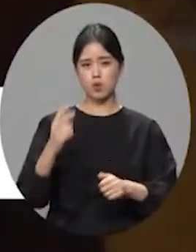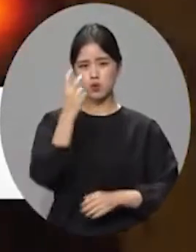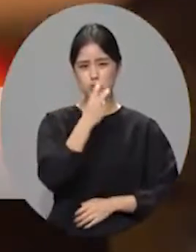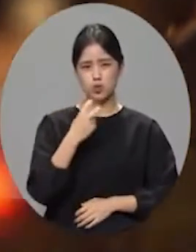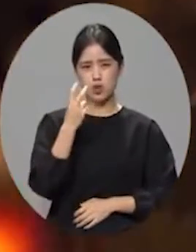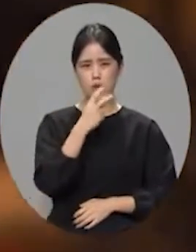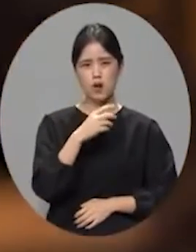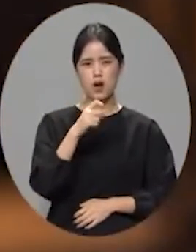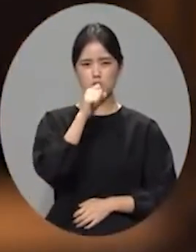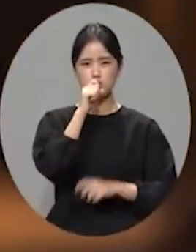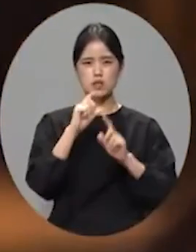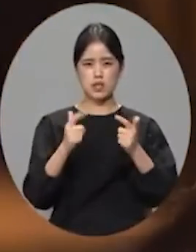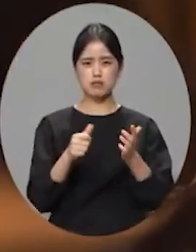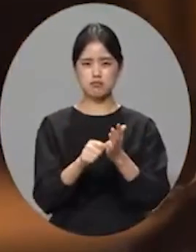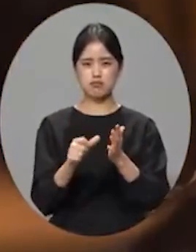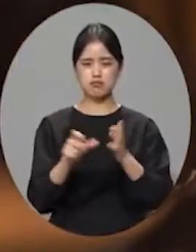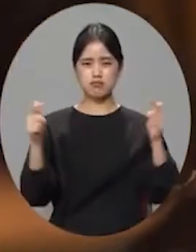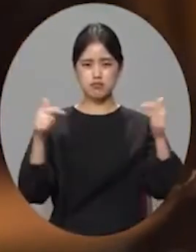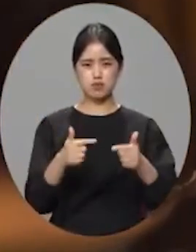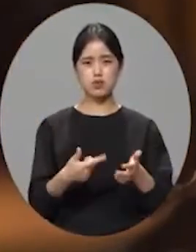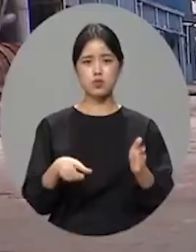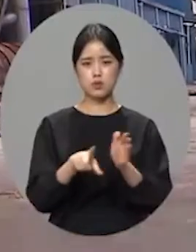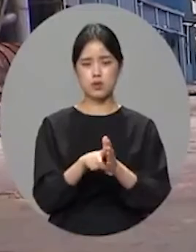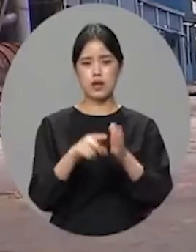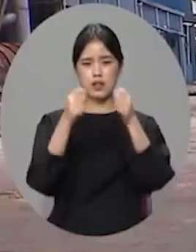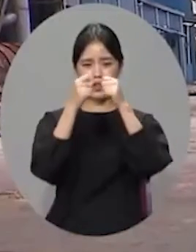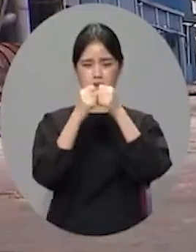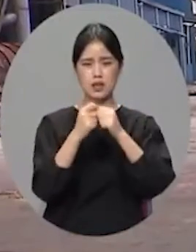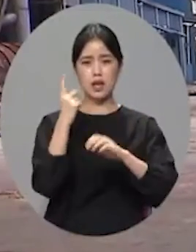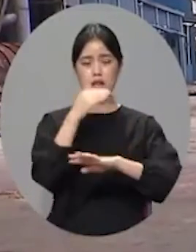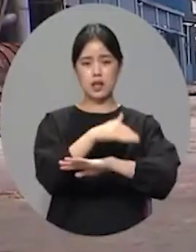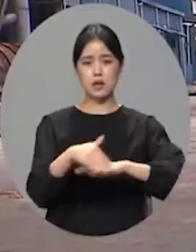현황조사와 유해인자 저감 방안에 대한 체계적인 계획도 수립하기로 했습니다.